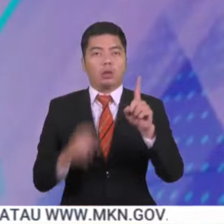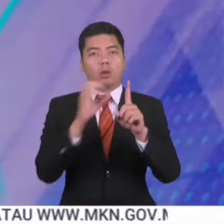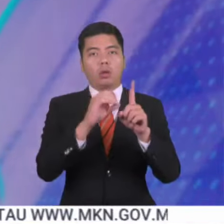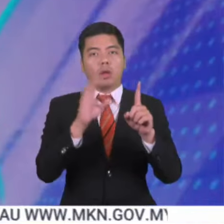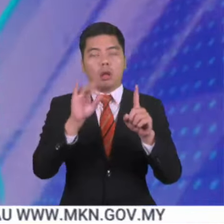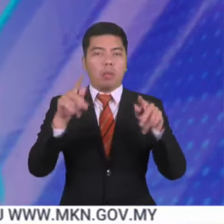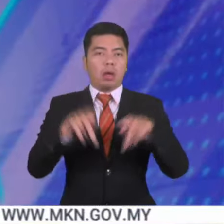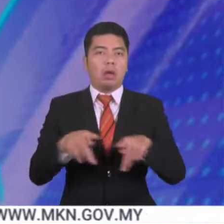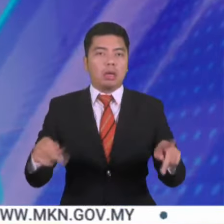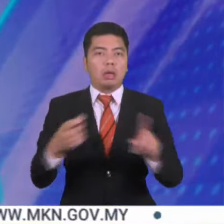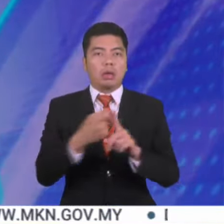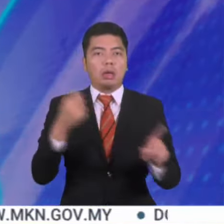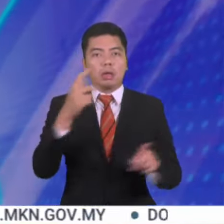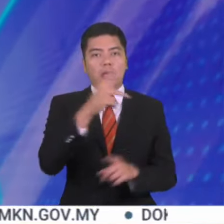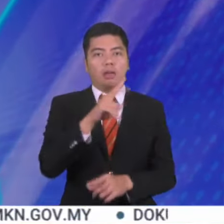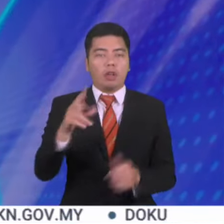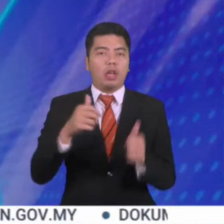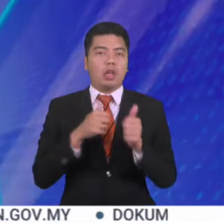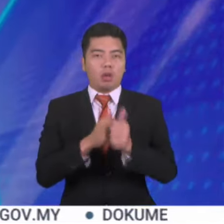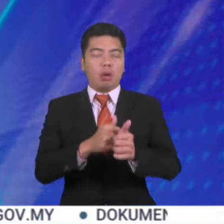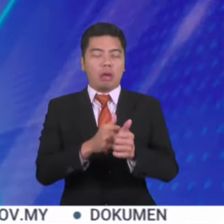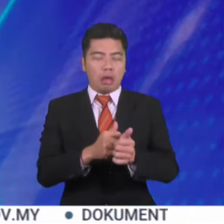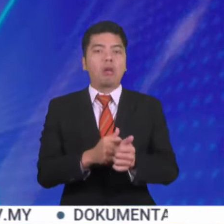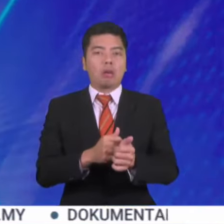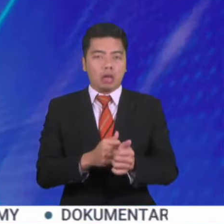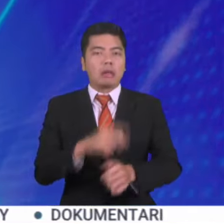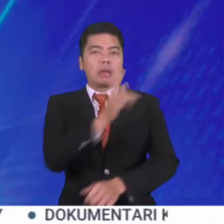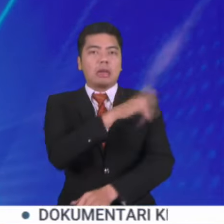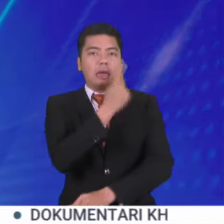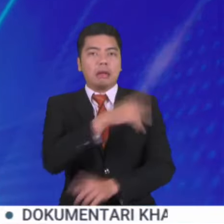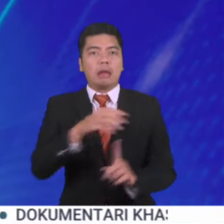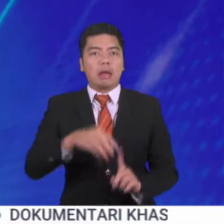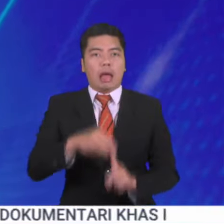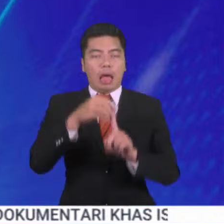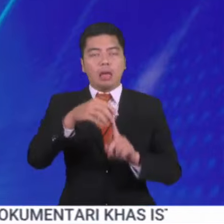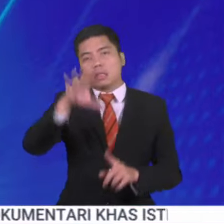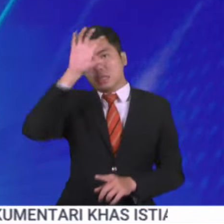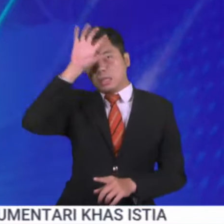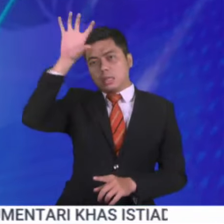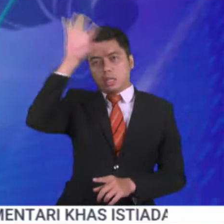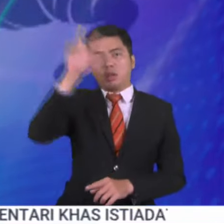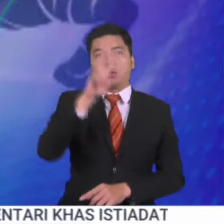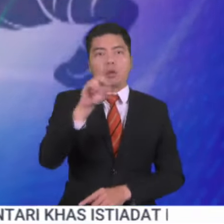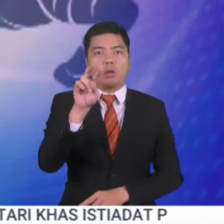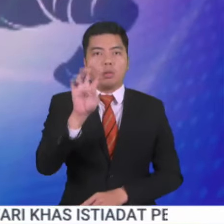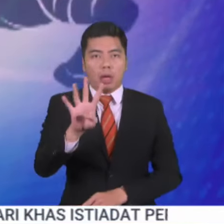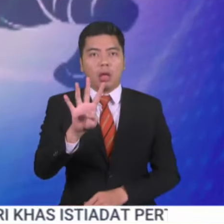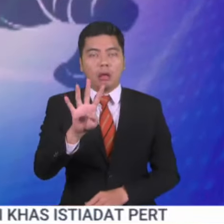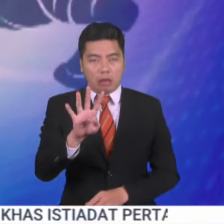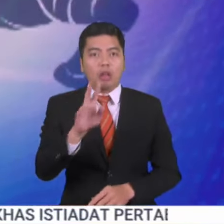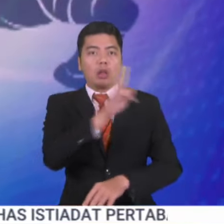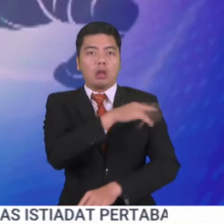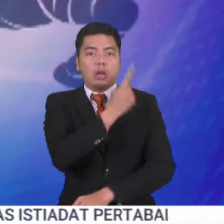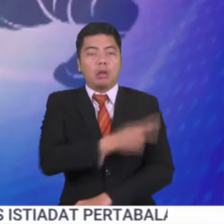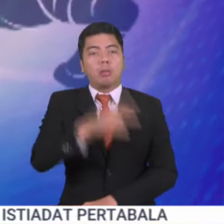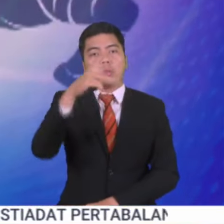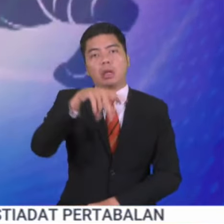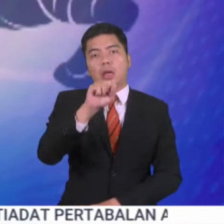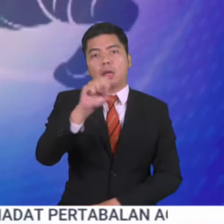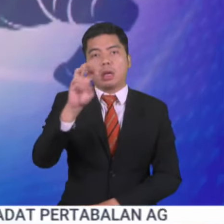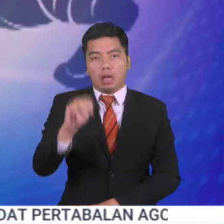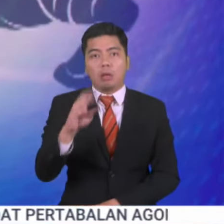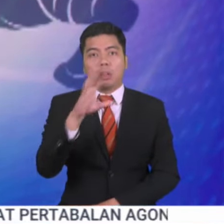108 pelajar sekitar Lembah Kelang mengikuti klinik kelas sepak takraw 2024. Klinik anjuran Persatuan Sepak Takraw Malaysia PSM